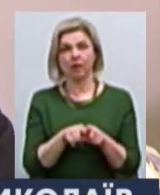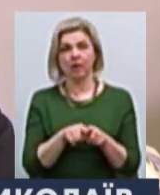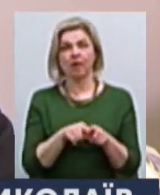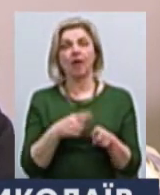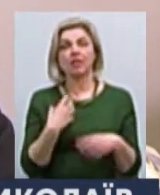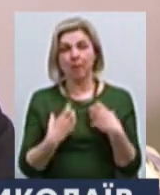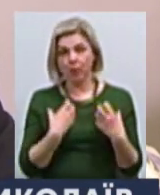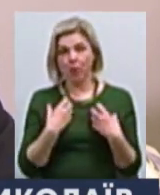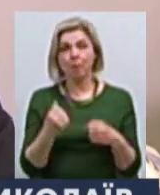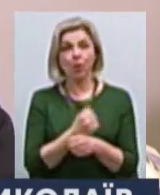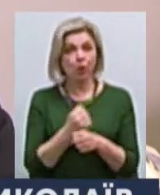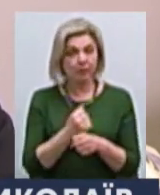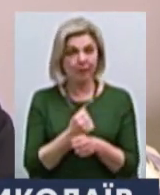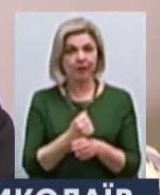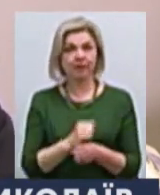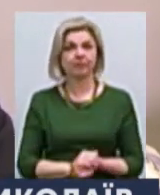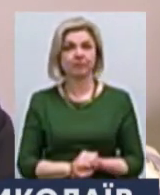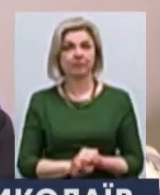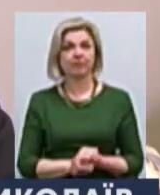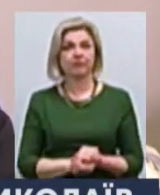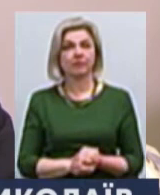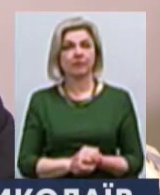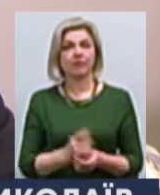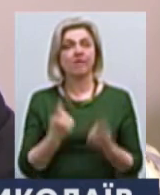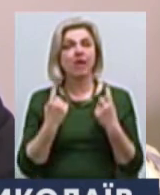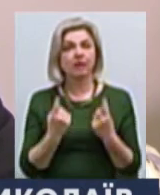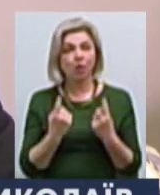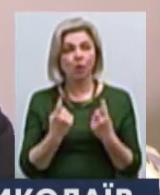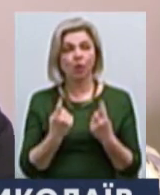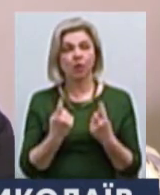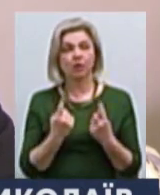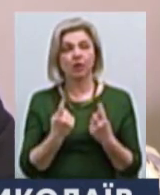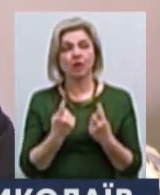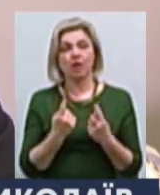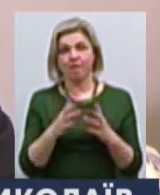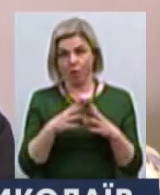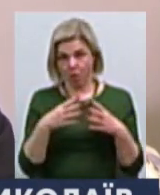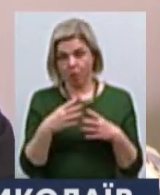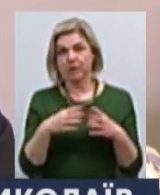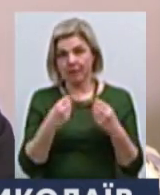напруженій боротьбі, великому ціні голосу